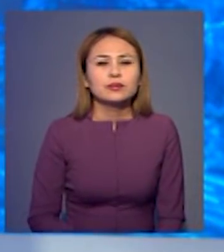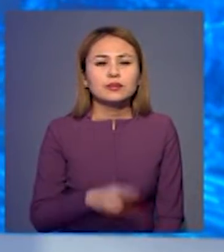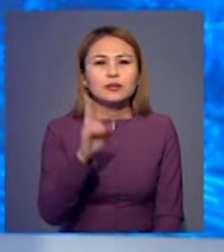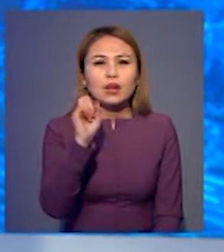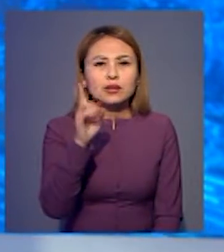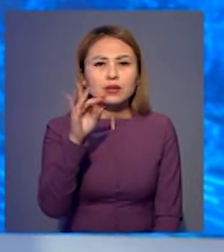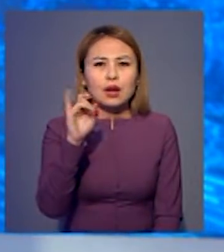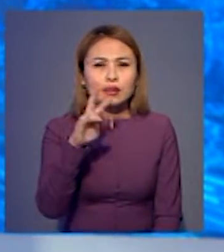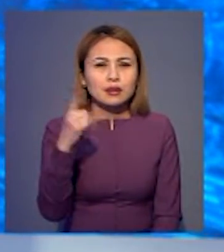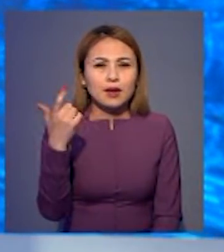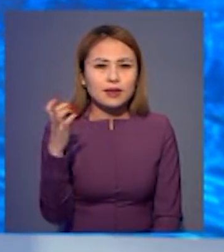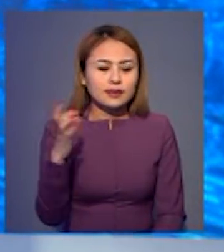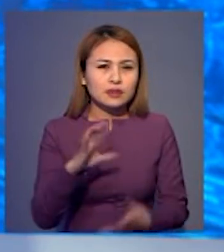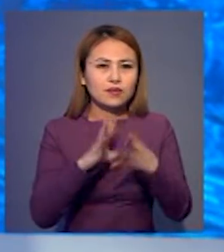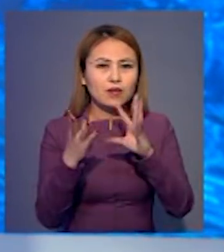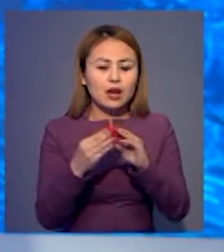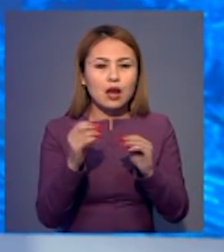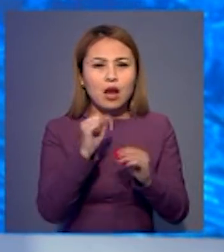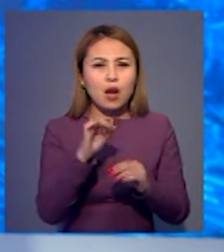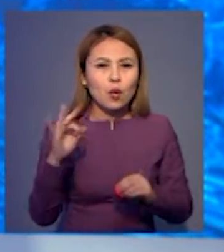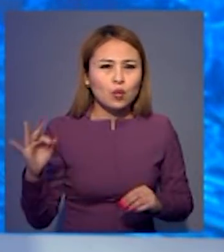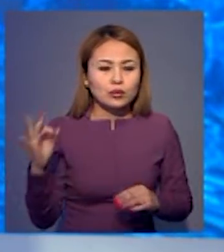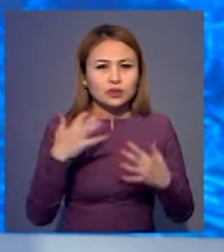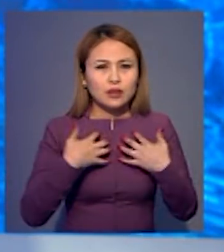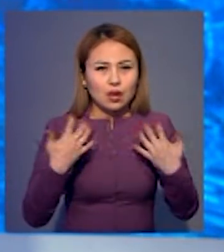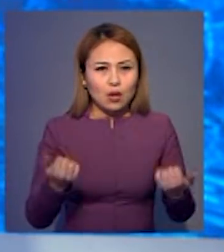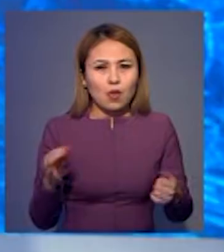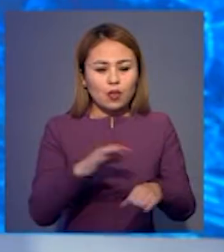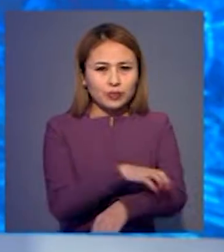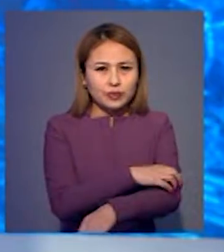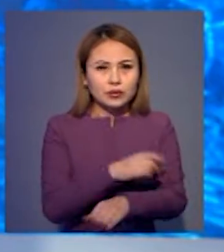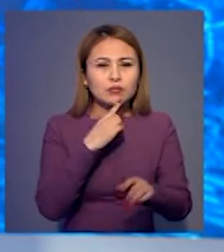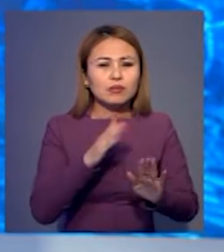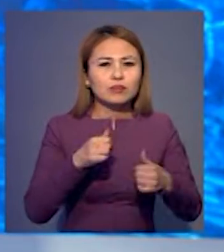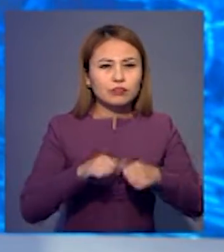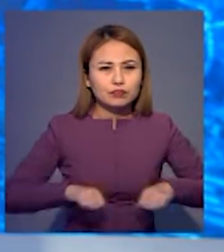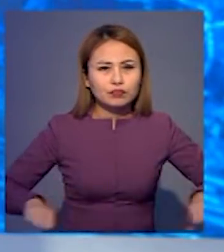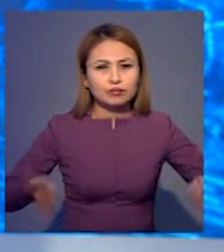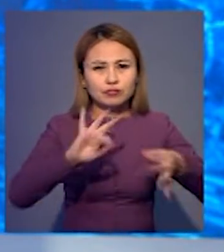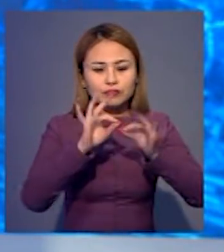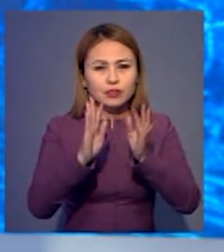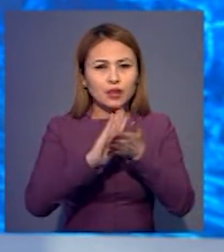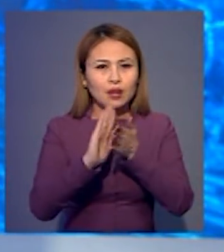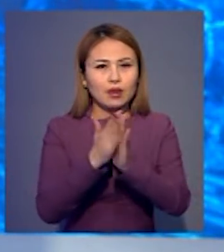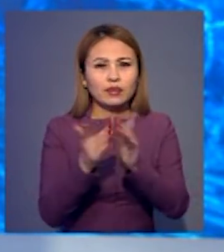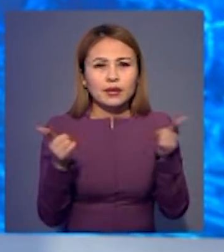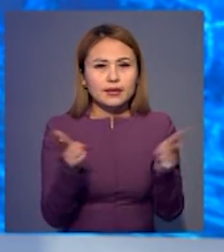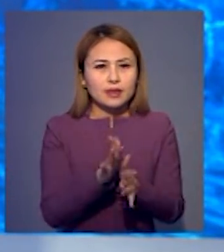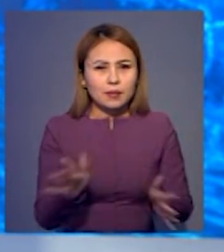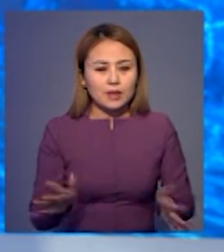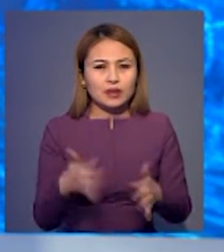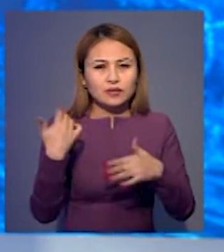Ал Қазтрансгаз аймақ акционерлік қоғам өкілдері денсаулық сақтау комитеті төрағасының мәлімдемесімен келіспейтіндіктерін